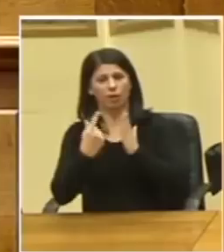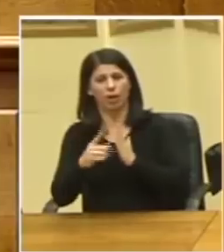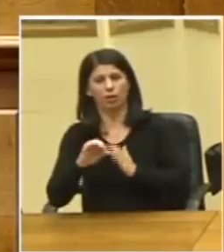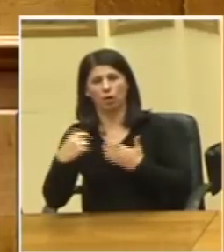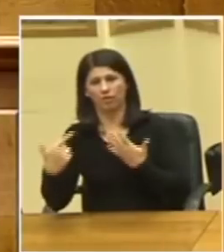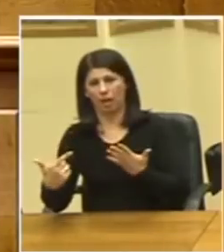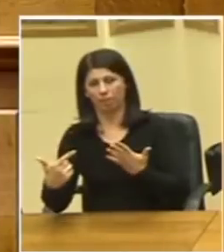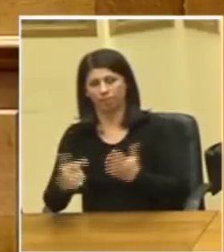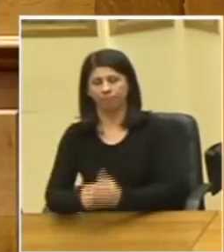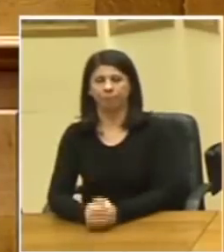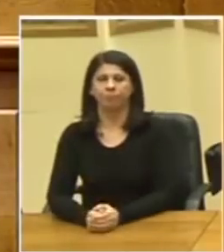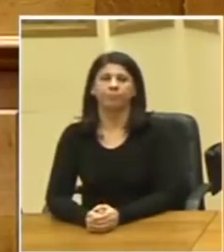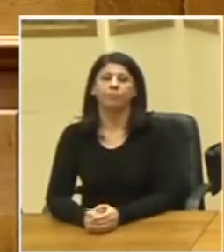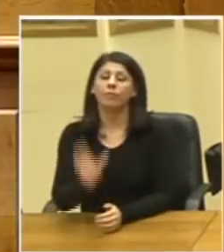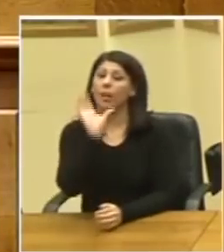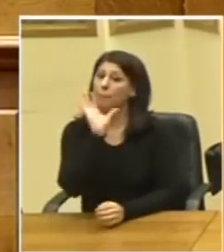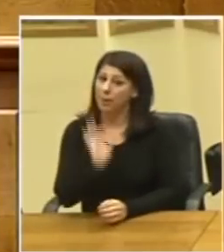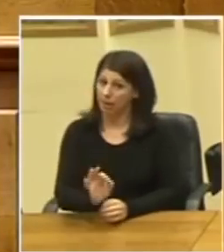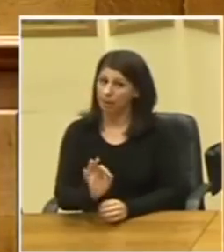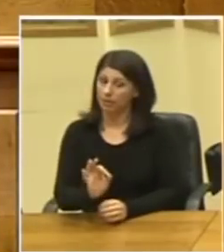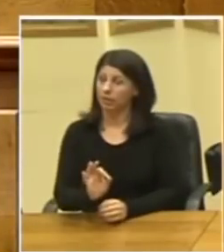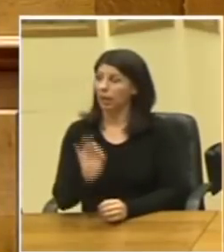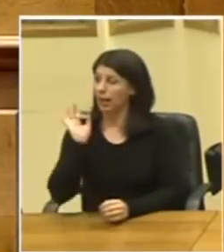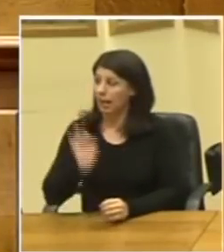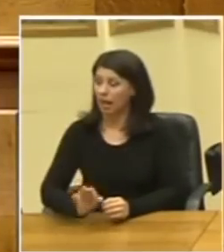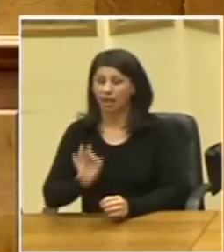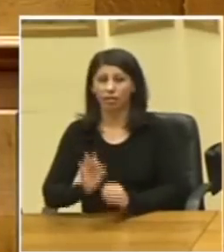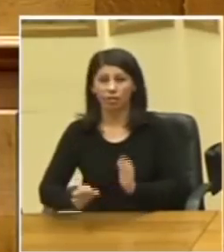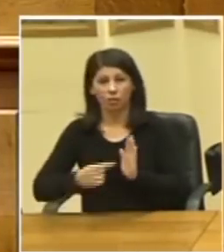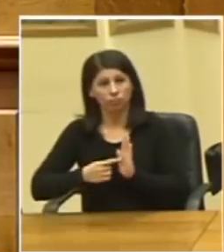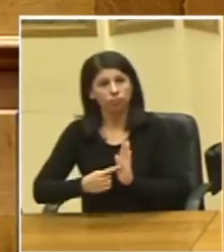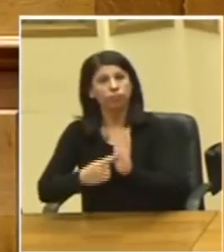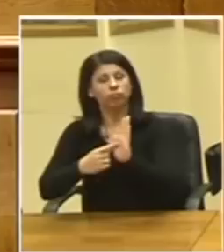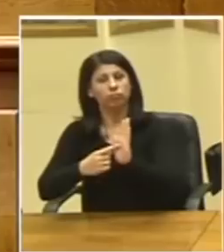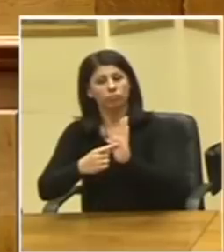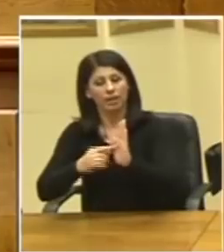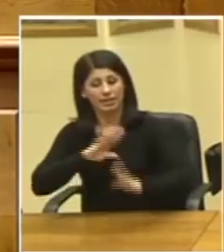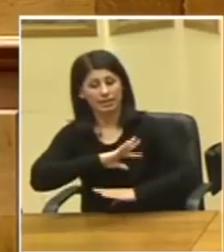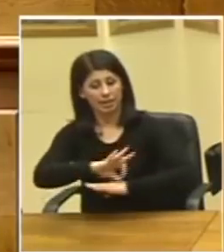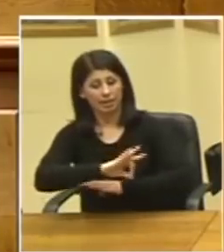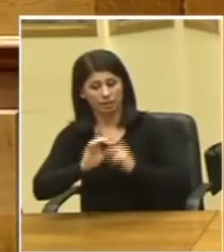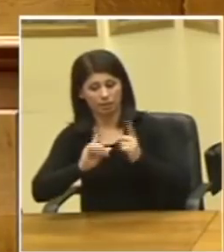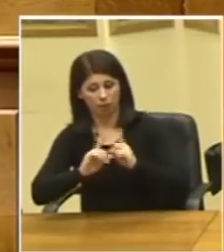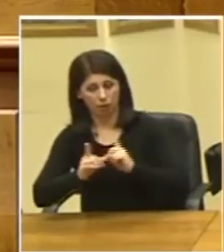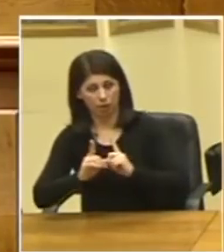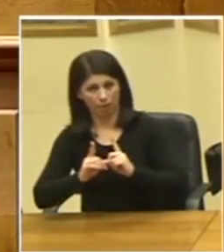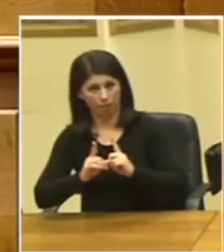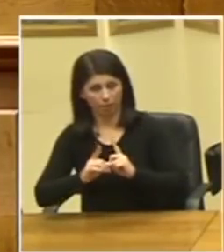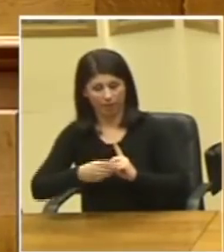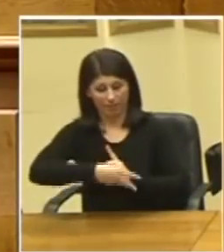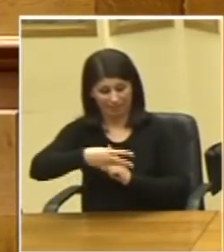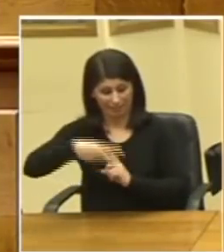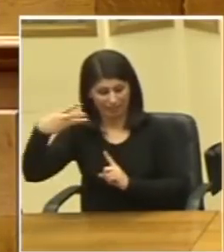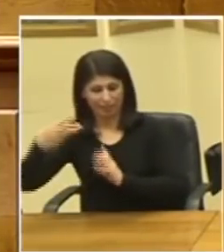Είναι γεγονός ότι όσο αποκαλύπτεται η στρατηγική συμφωνία ανάμεσα σε ΣΥΡΙΖΑ και